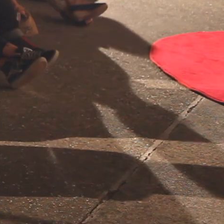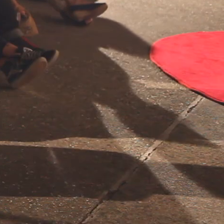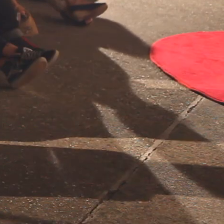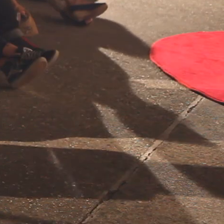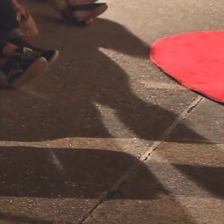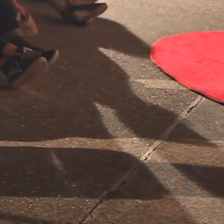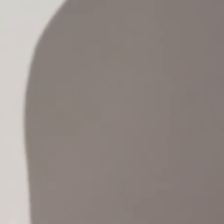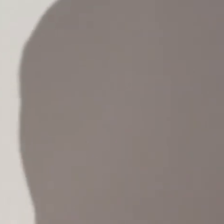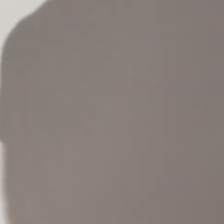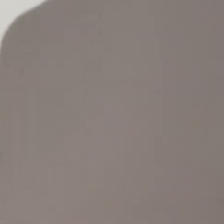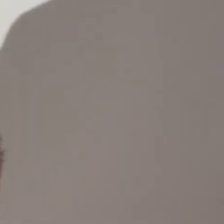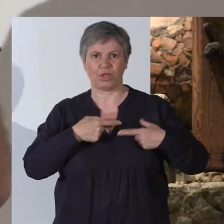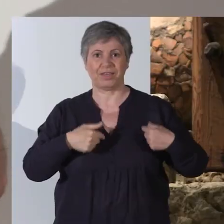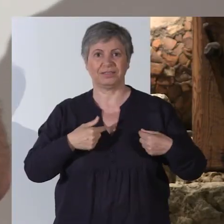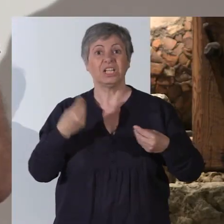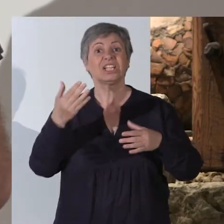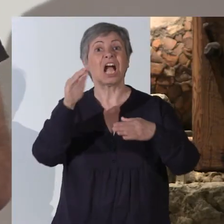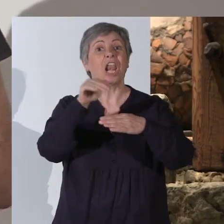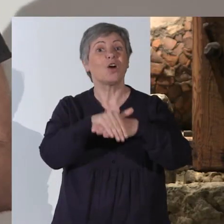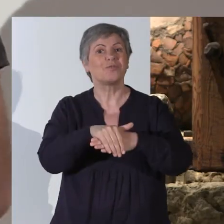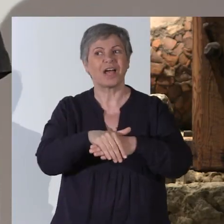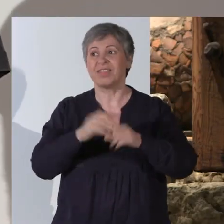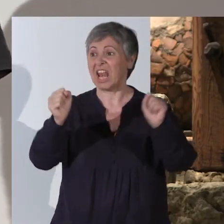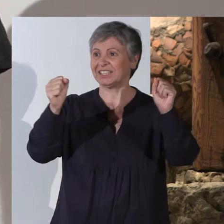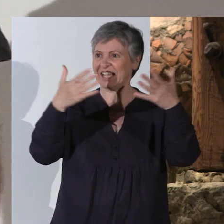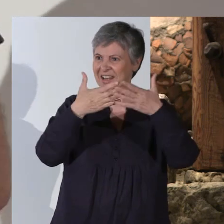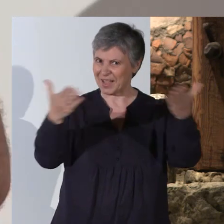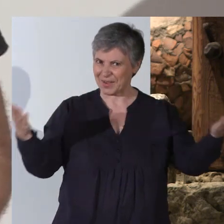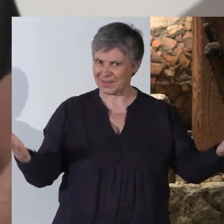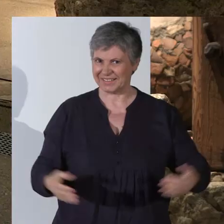και σας ευχαριστώ πολύ καλό βράδυ να στε